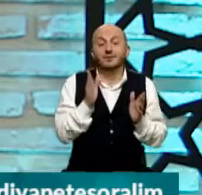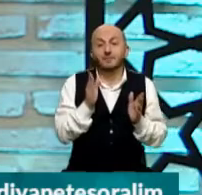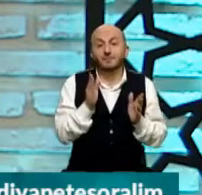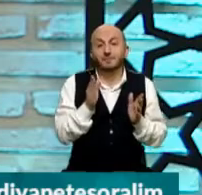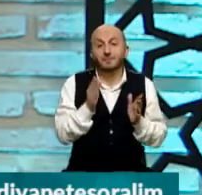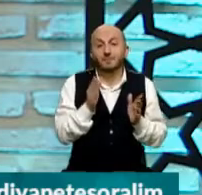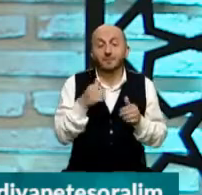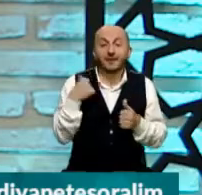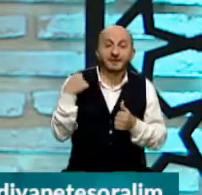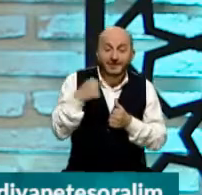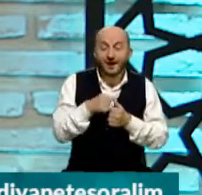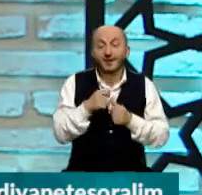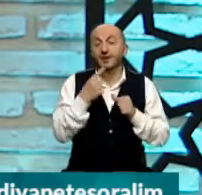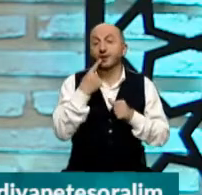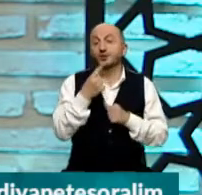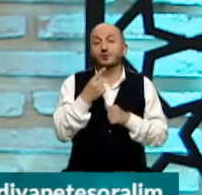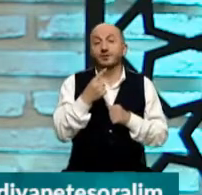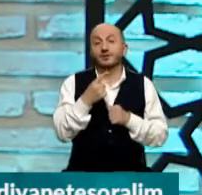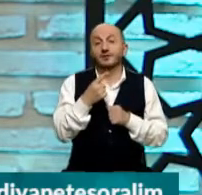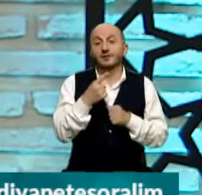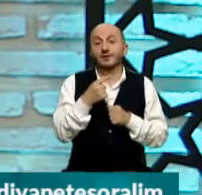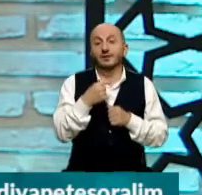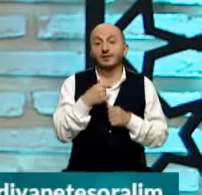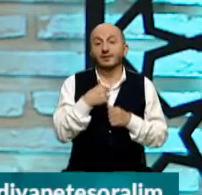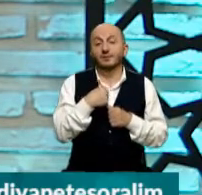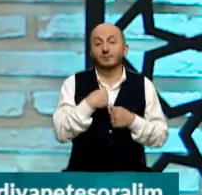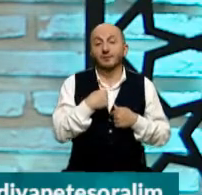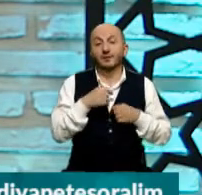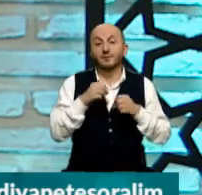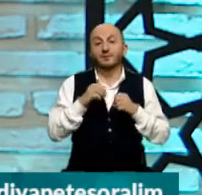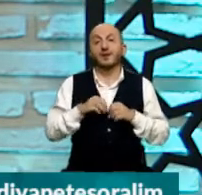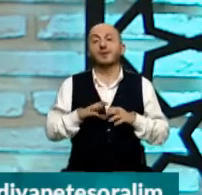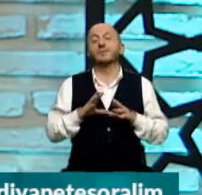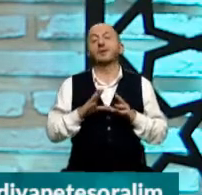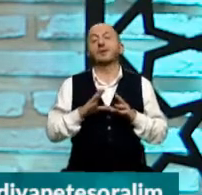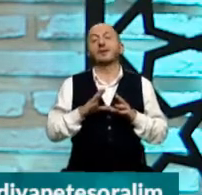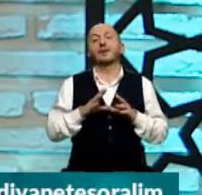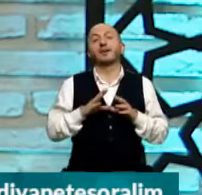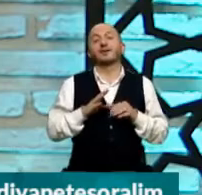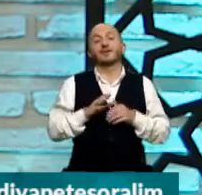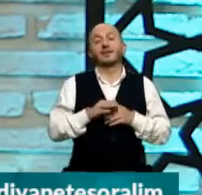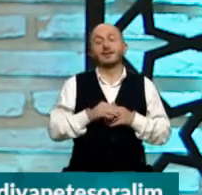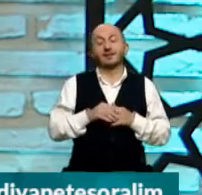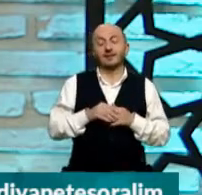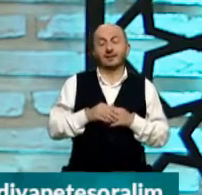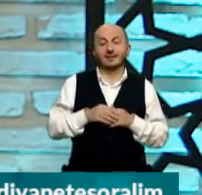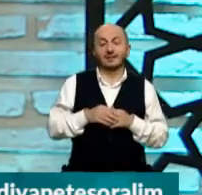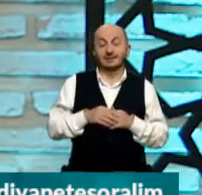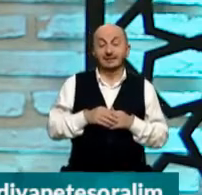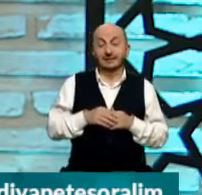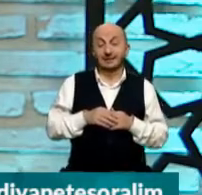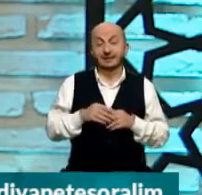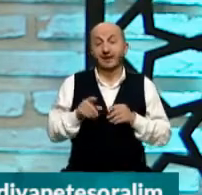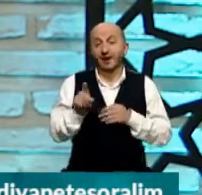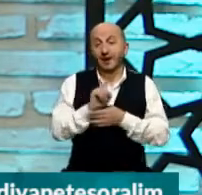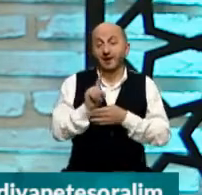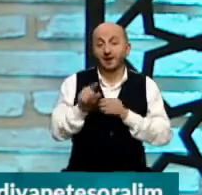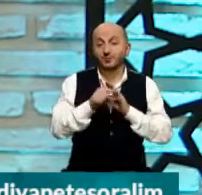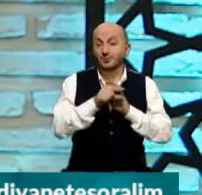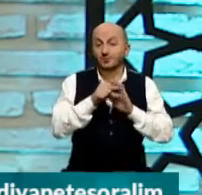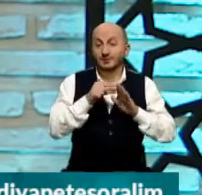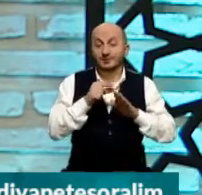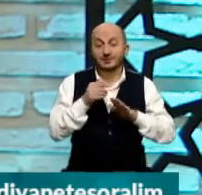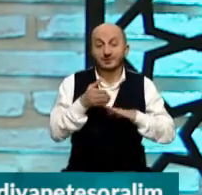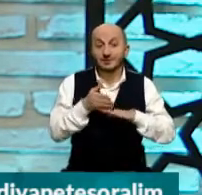ya tekrar söyle abi dedim. Ya beni bırakmıyorlar ki dedi, anlatayım dedi. Anladım. Yani böyle burada bir ağlayarak sebebi, uyandım. hikmet Yani var o mıdır? kalem suresinin anlamını istiyorum. Soralım